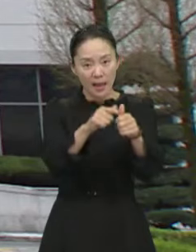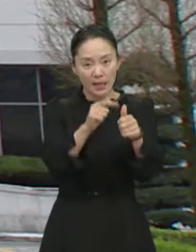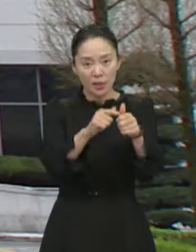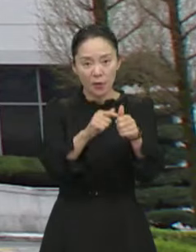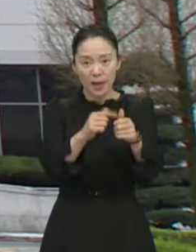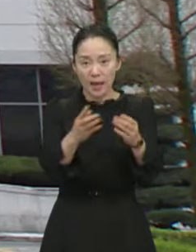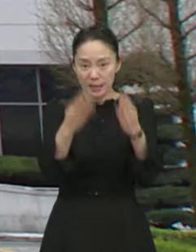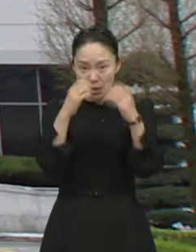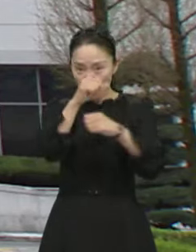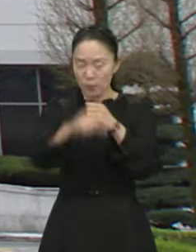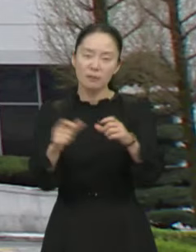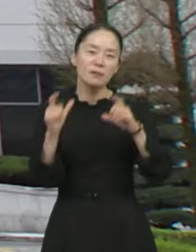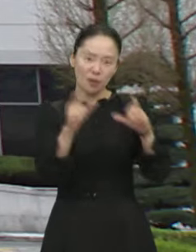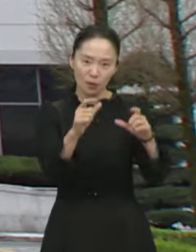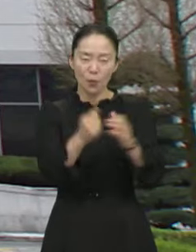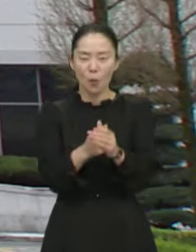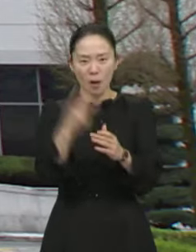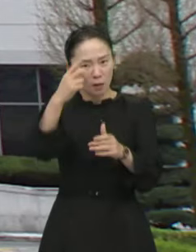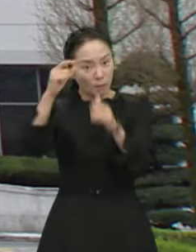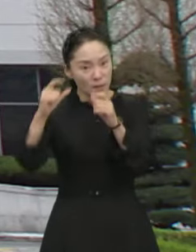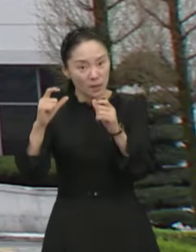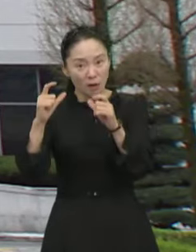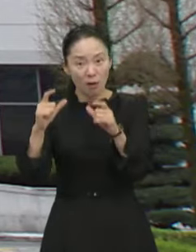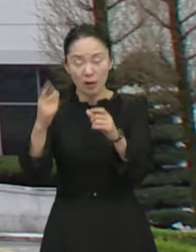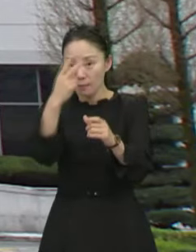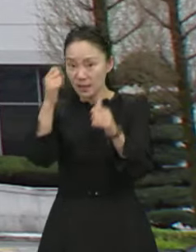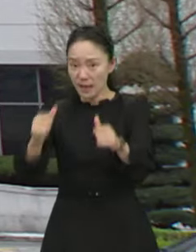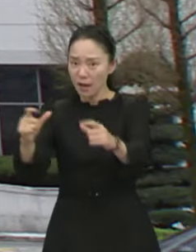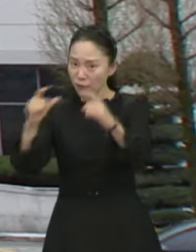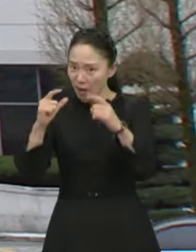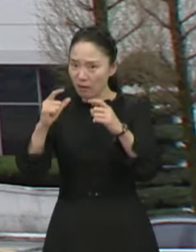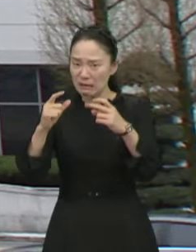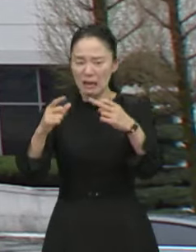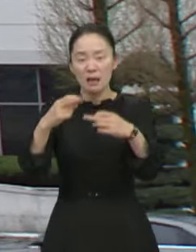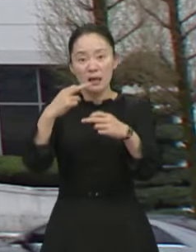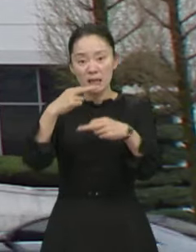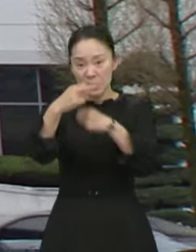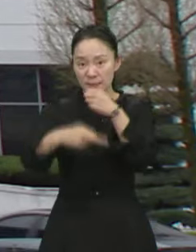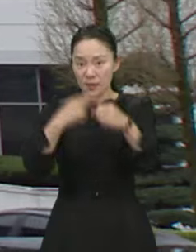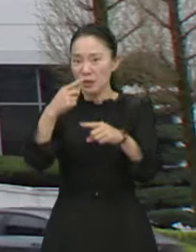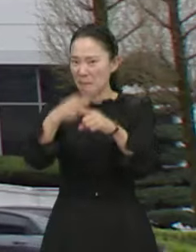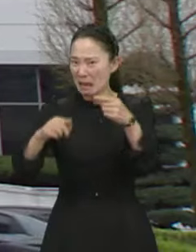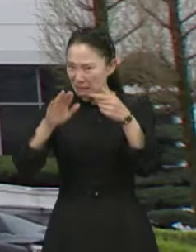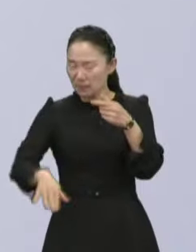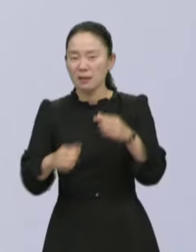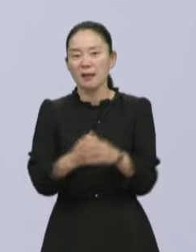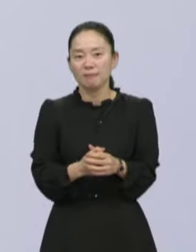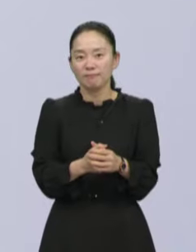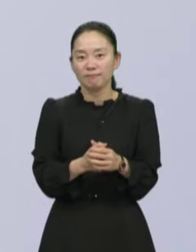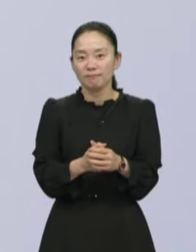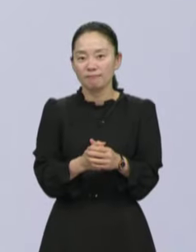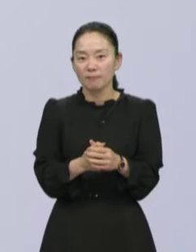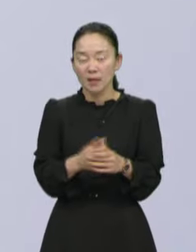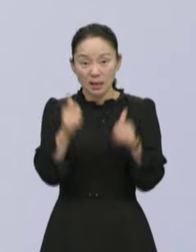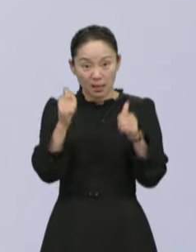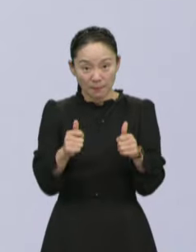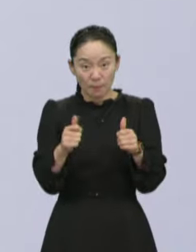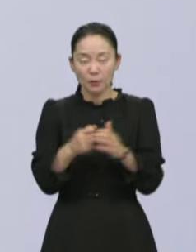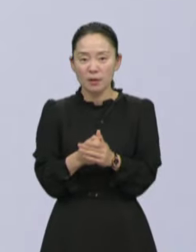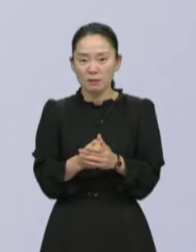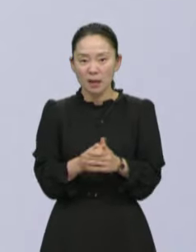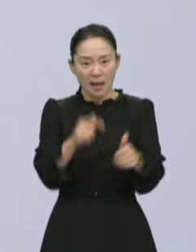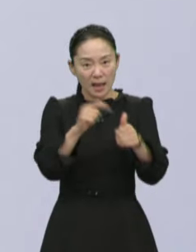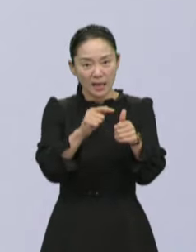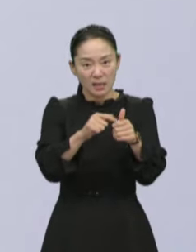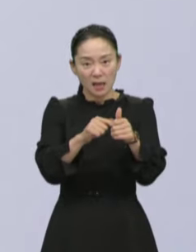징역 5년을 선고했습니다. 검찰 구형량이었던 징역 12년의 절반에도 미치지 못한 겁니다. 재판부는 A씨가